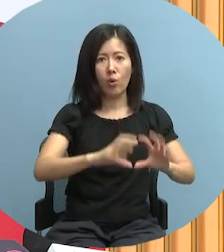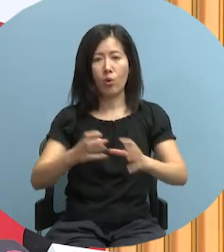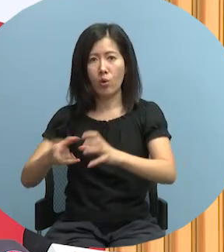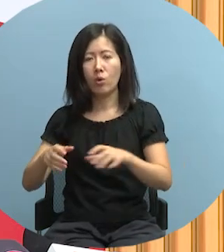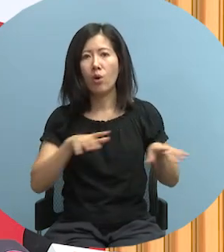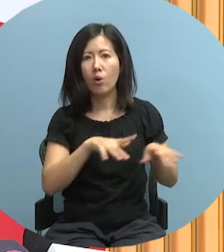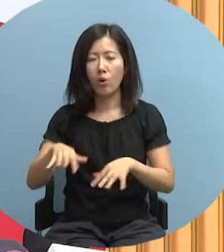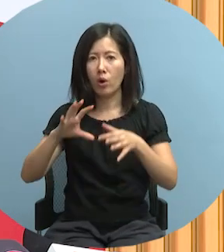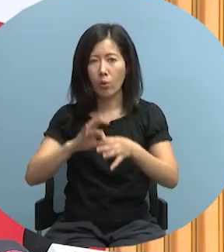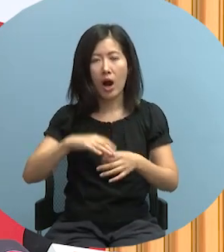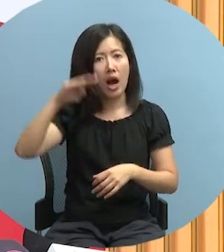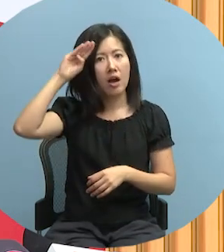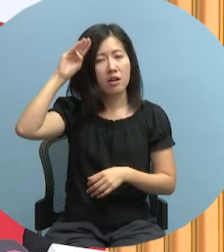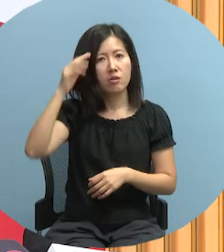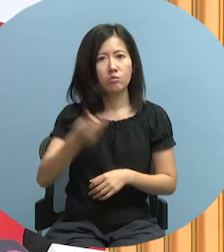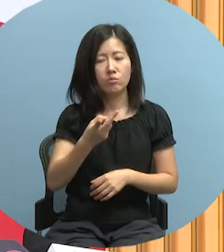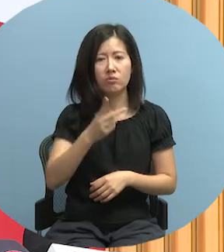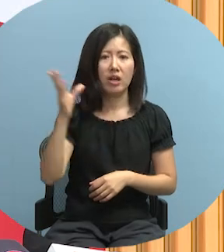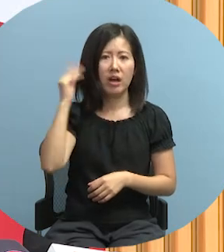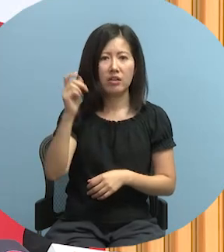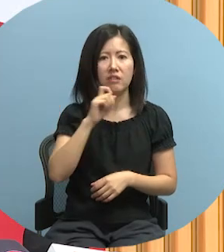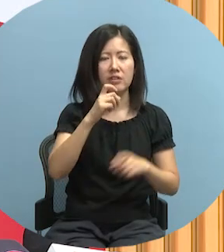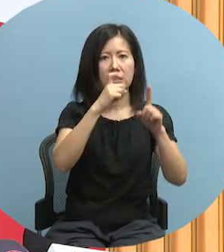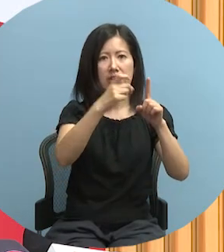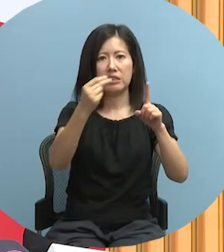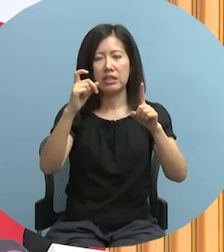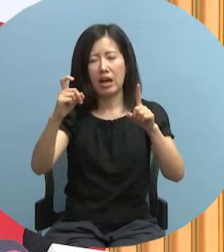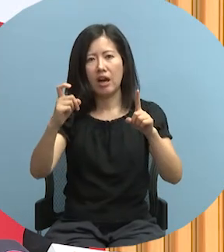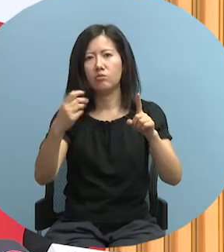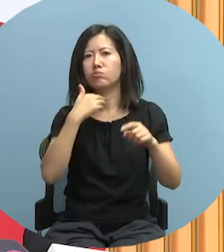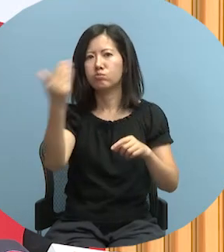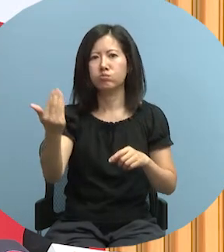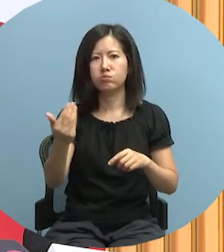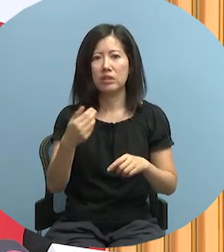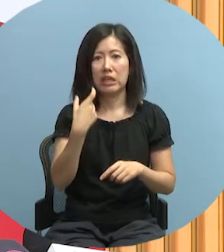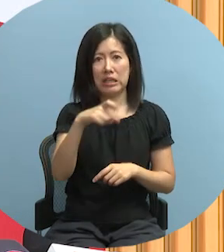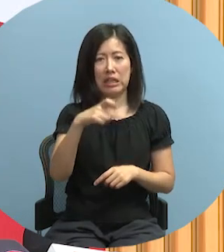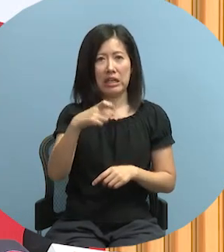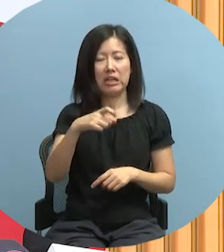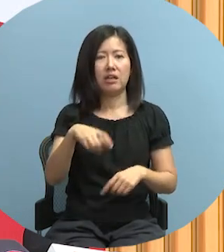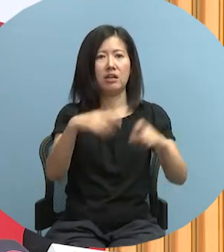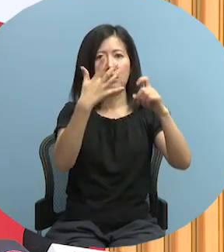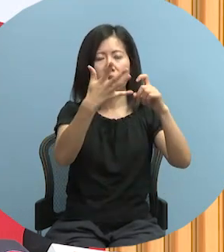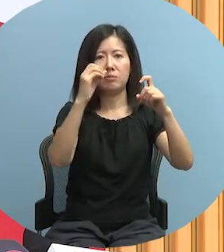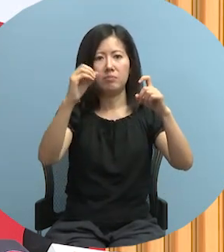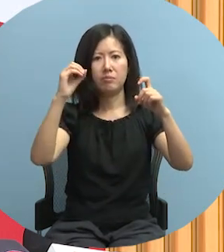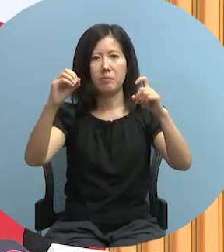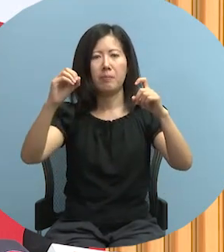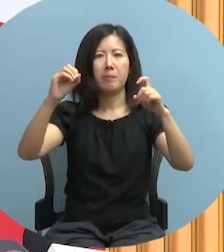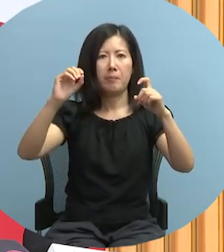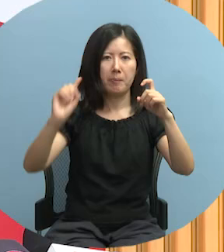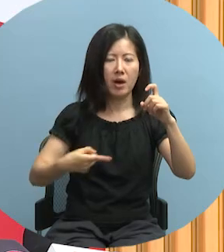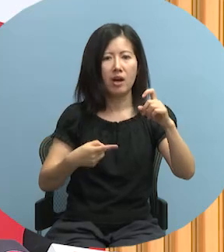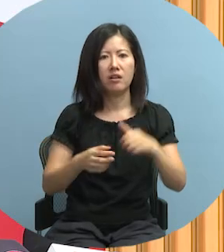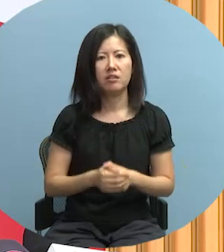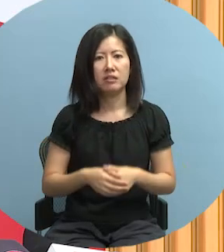警察咧，係一共接獲1979個舉報，牽涉嘅款額咧9500萬。咁目前咧，我哋海關咧仍然咧就